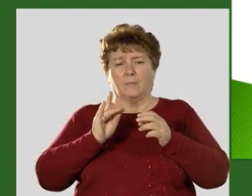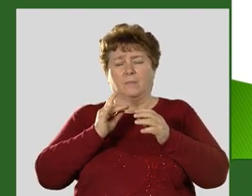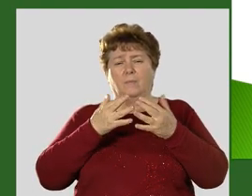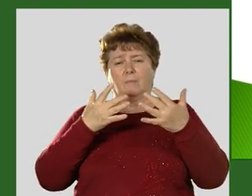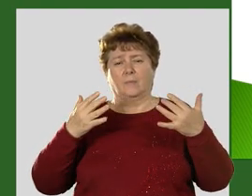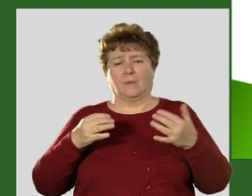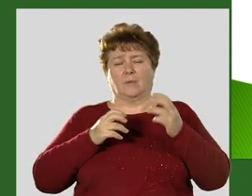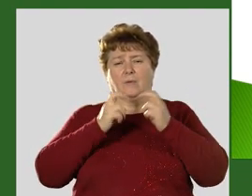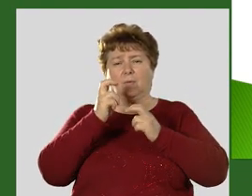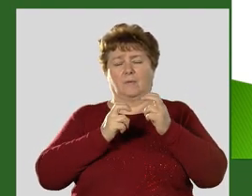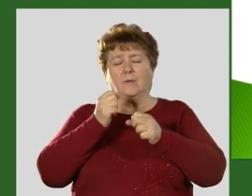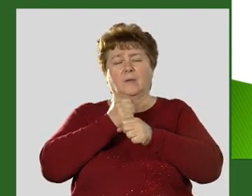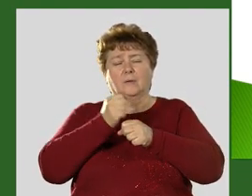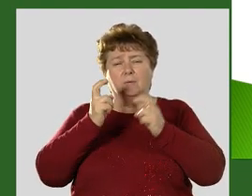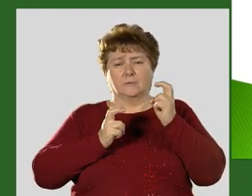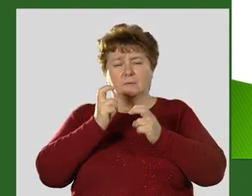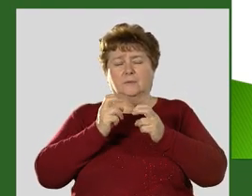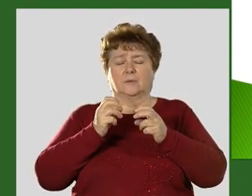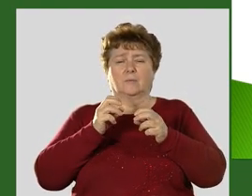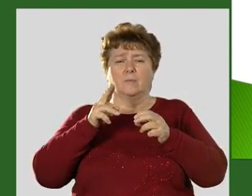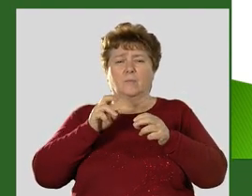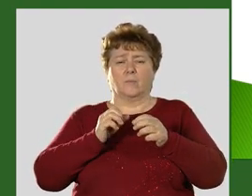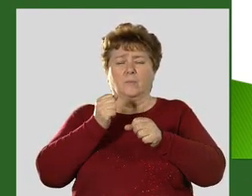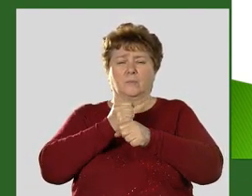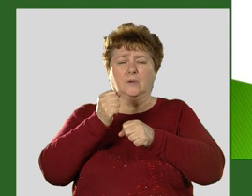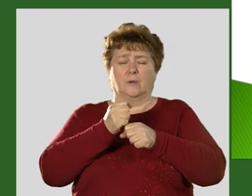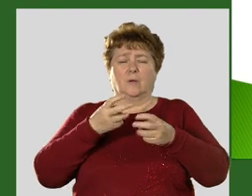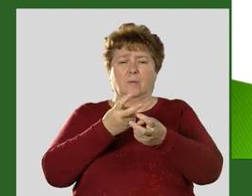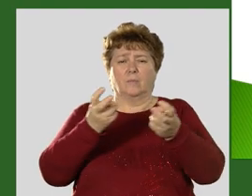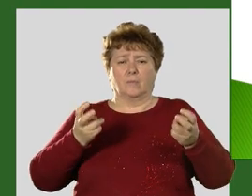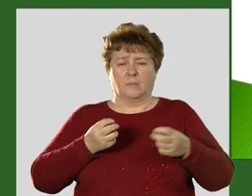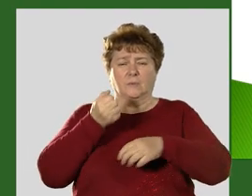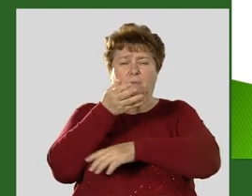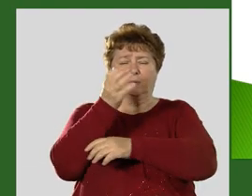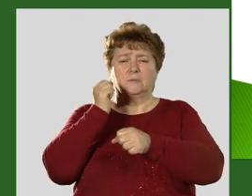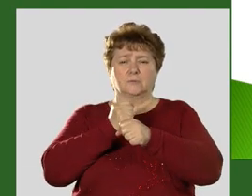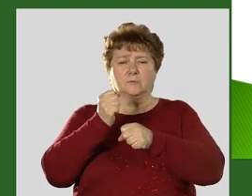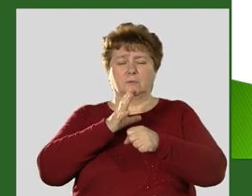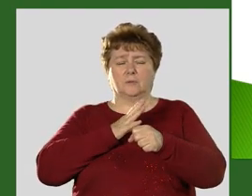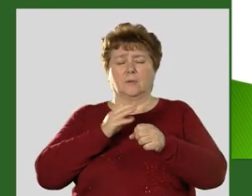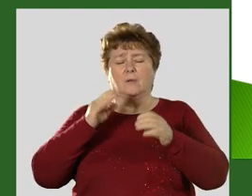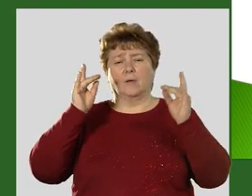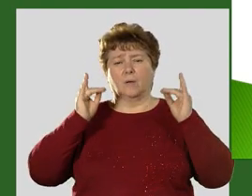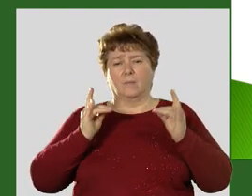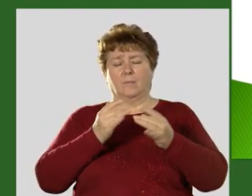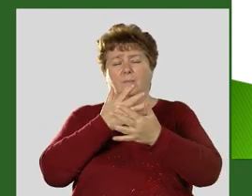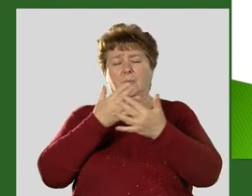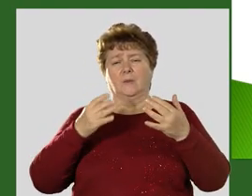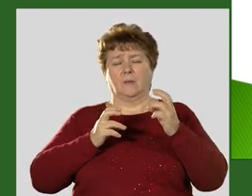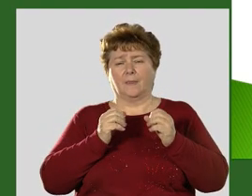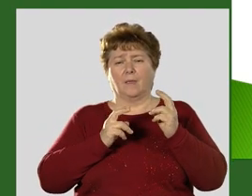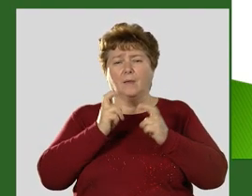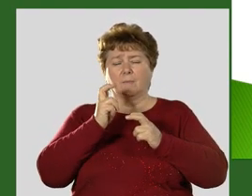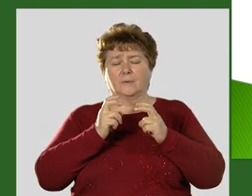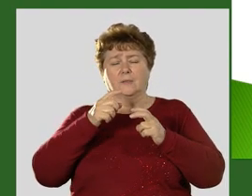фабрики и завода по изготовлению деревянной посуды. Таким образом был создан мебельный комбинат.